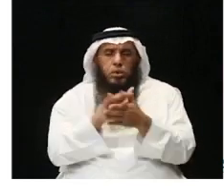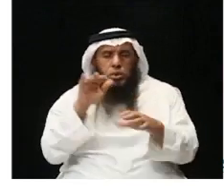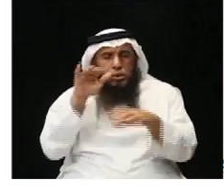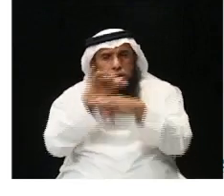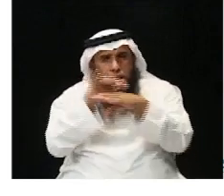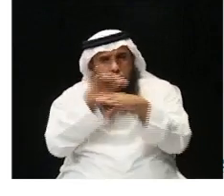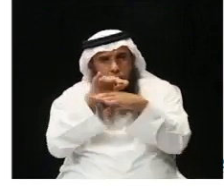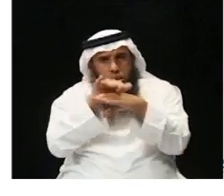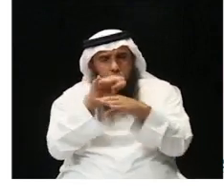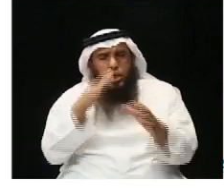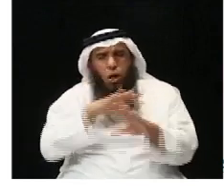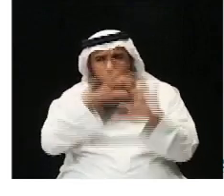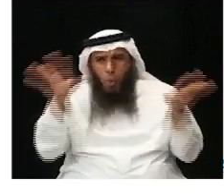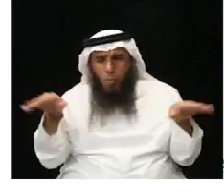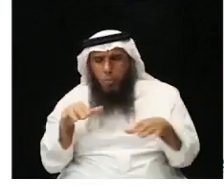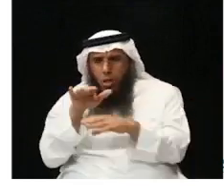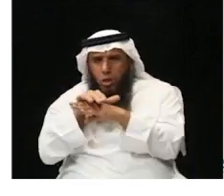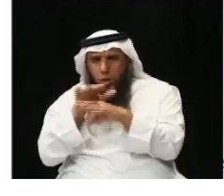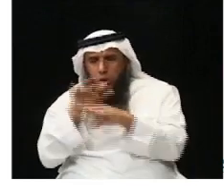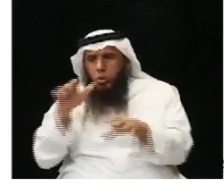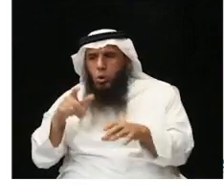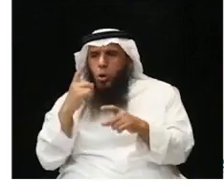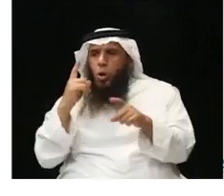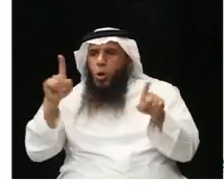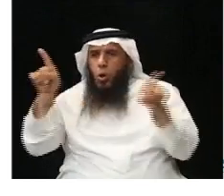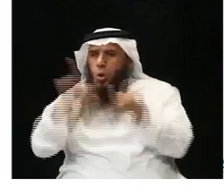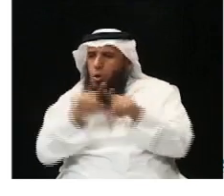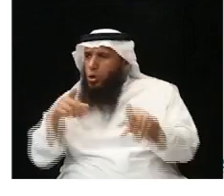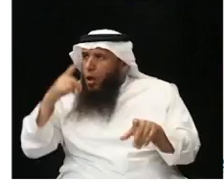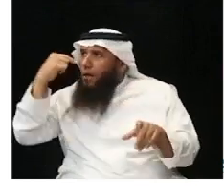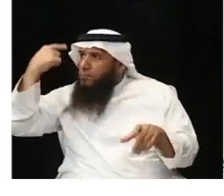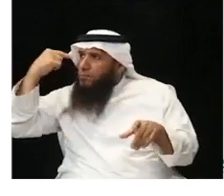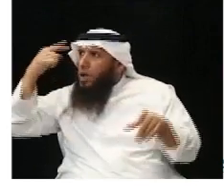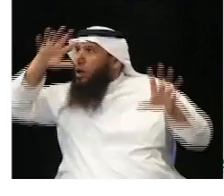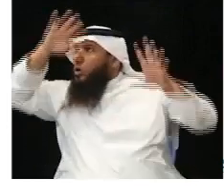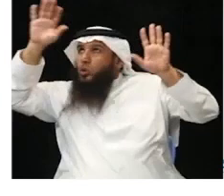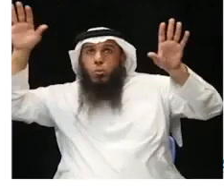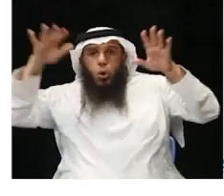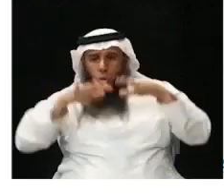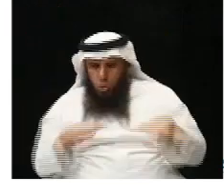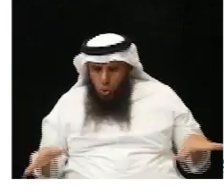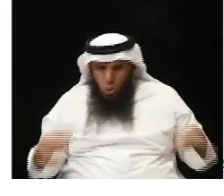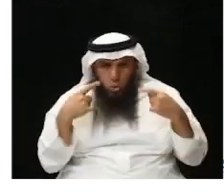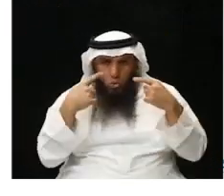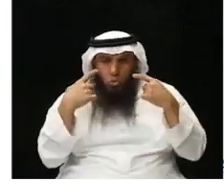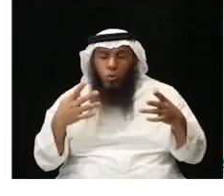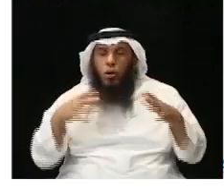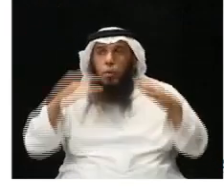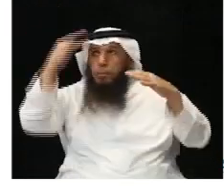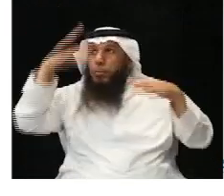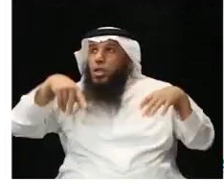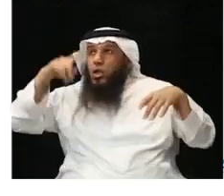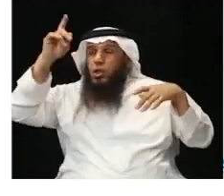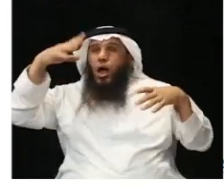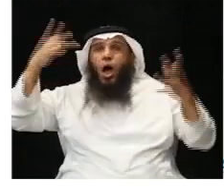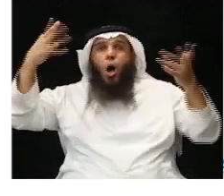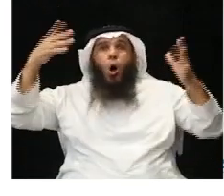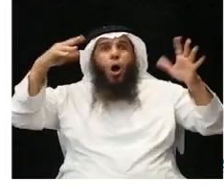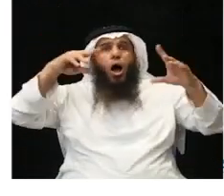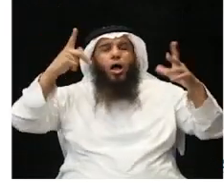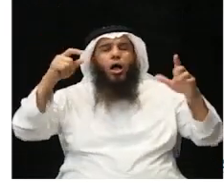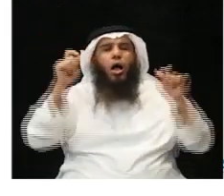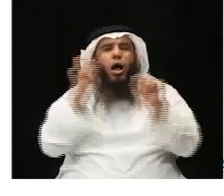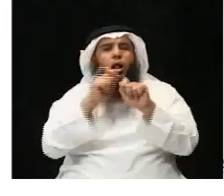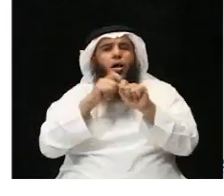يوجهون هؤلاء الأقوام وهؤلاء المشركين إلى أن يتفكروا في خلق السماوات والأرض وما بينهما وما خلق